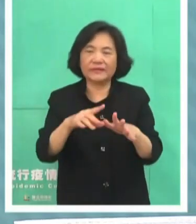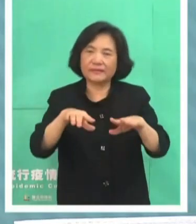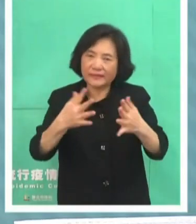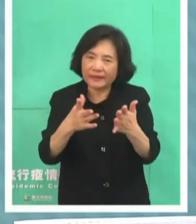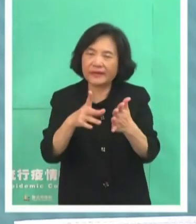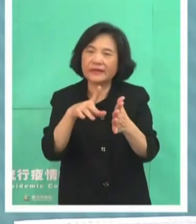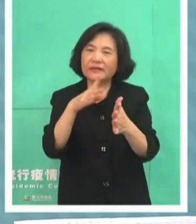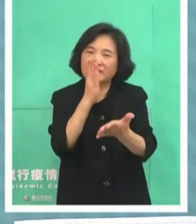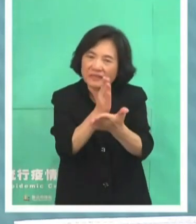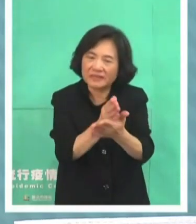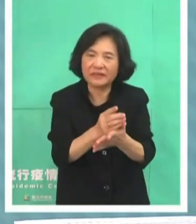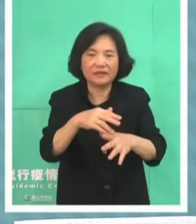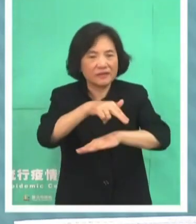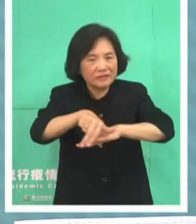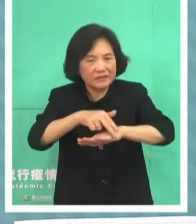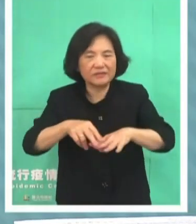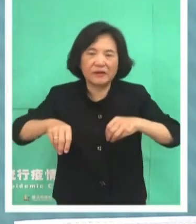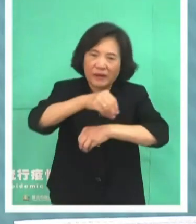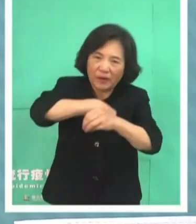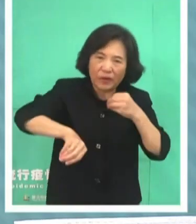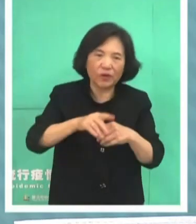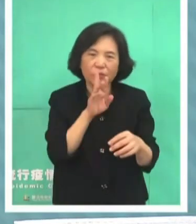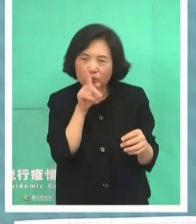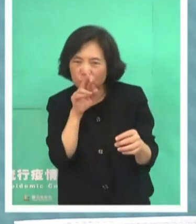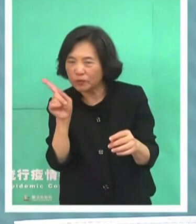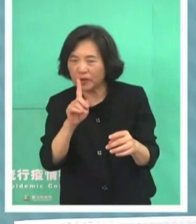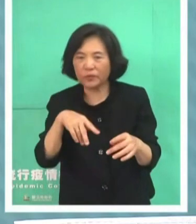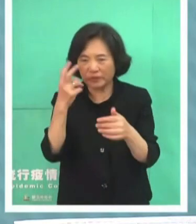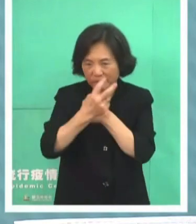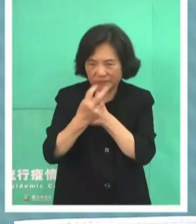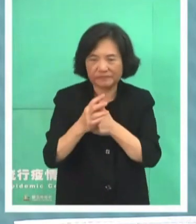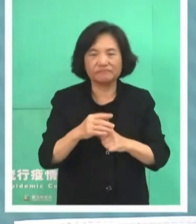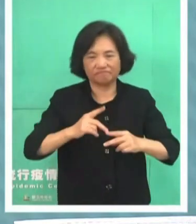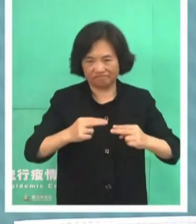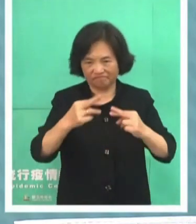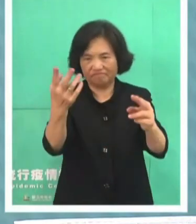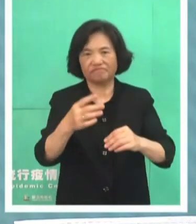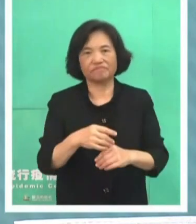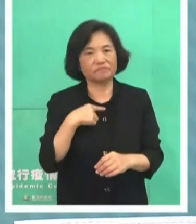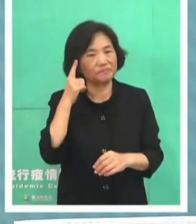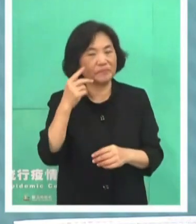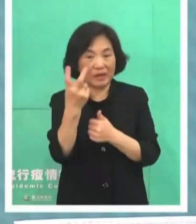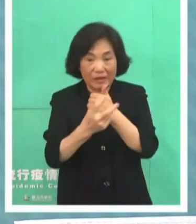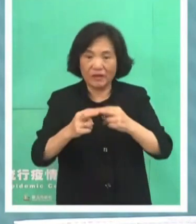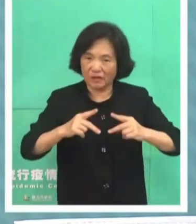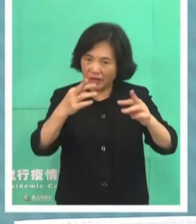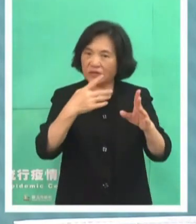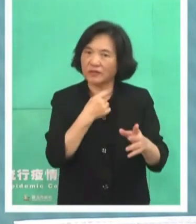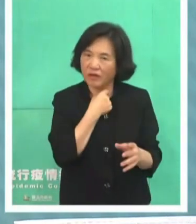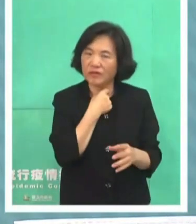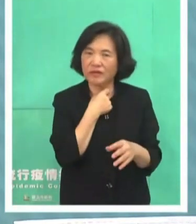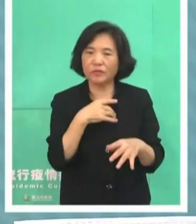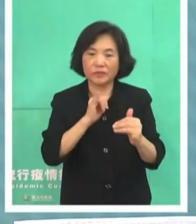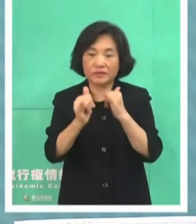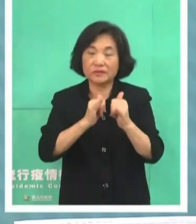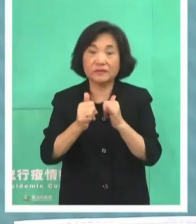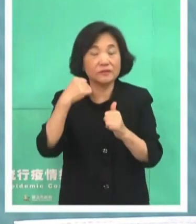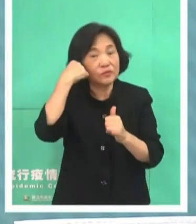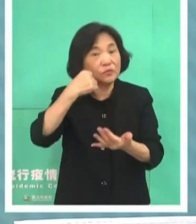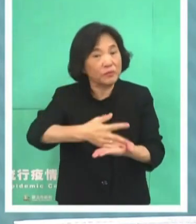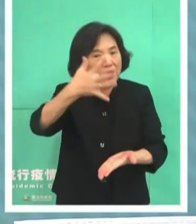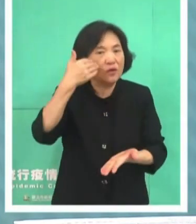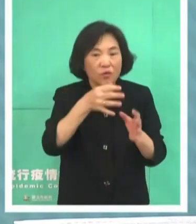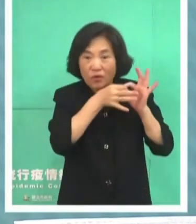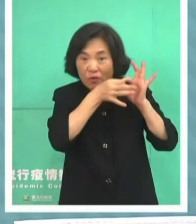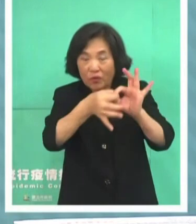看停，从设计到营运管理有什么错误？我觉得反省改进是一个很重要的文化。我们的社会住宅如果这样一路